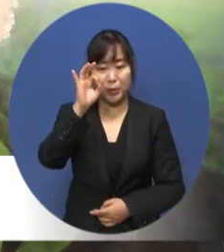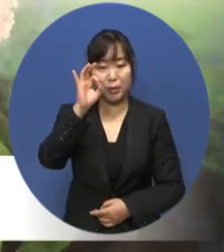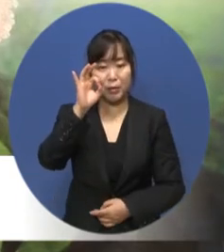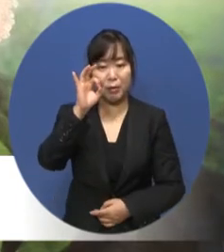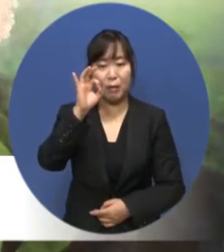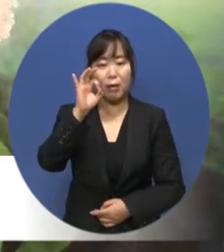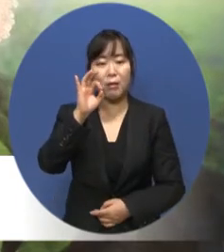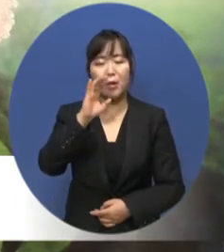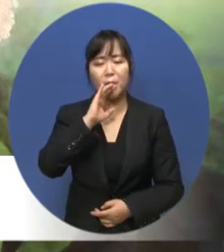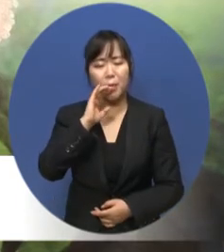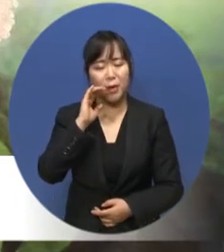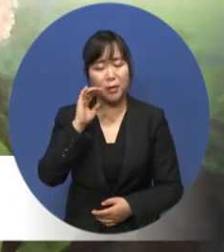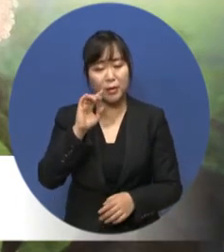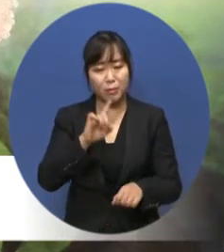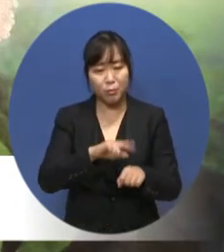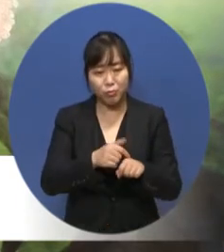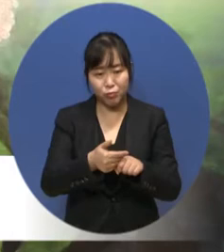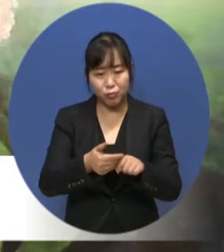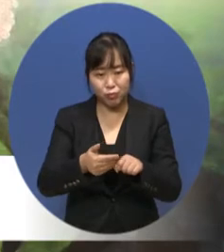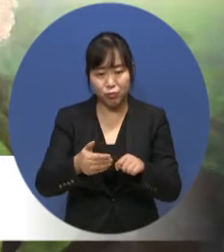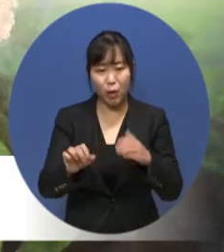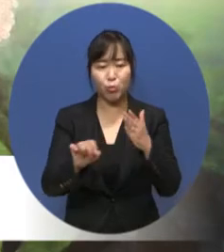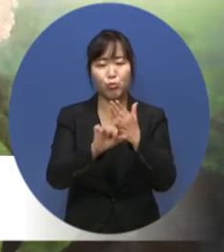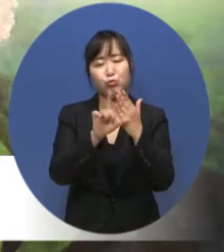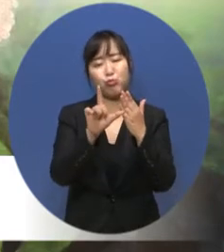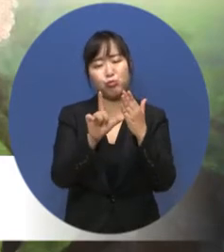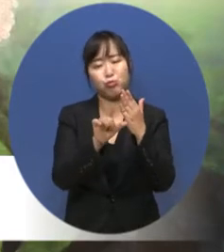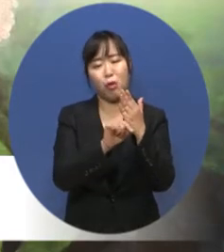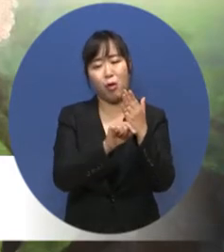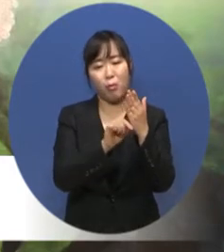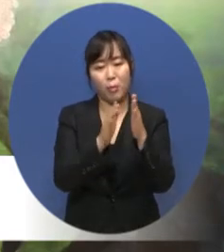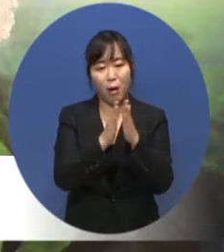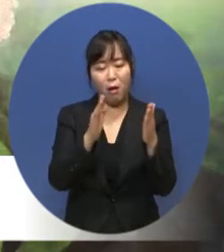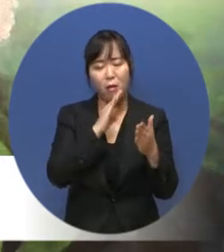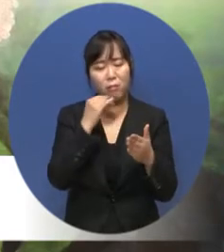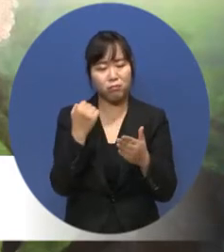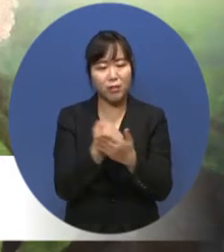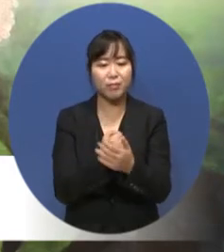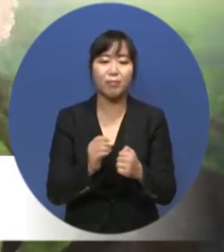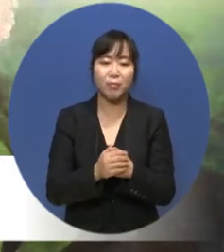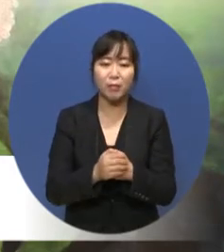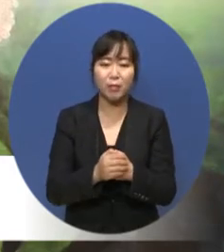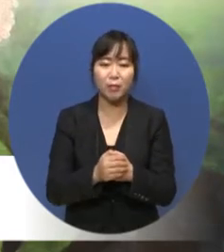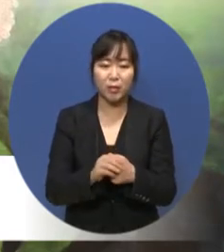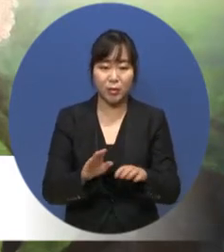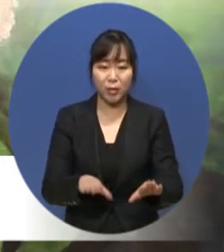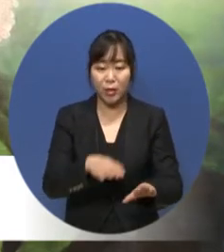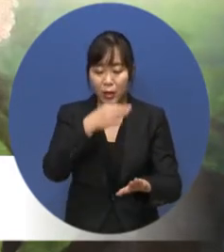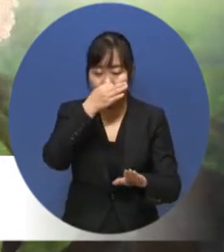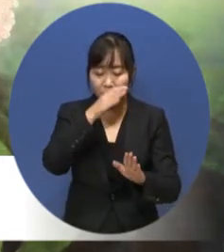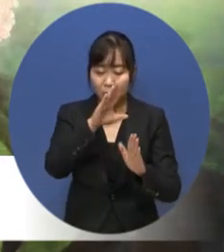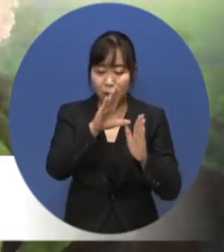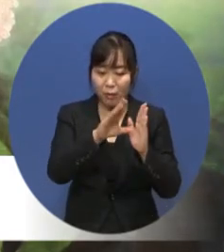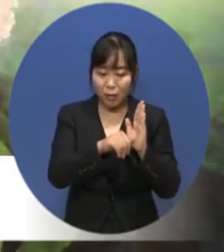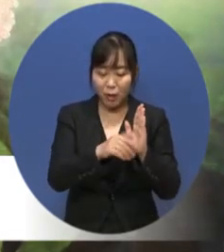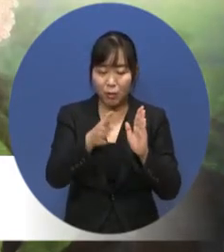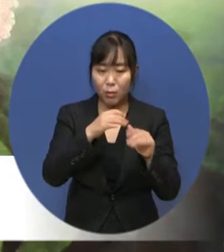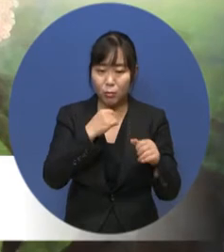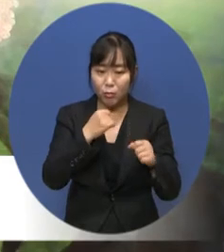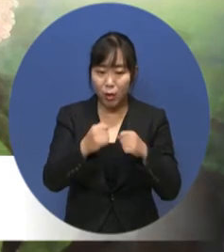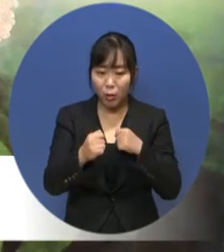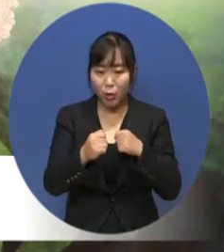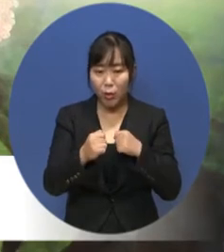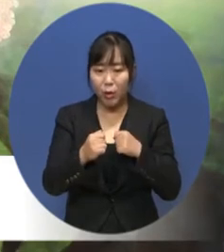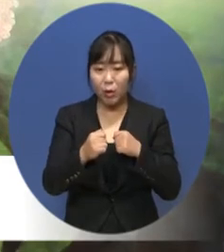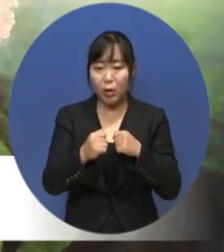어느새 안타깝게도 9월이 접어들었습니다. 힘든 시기였음에도